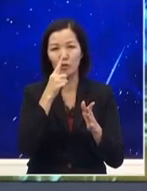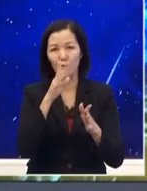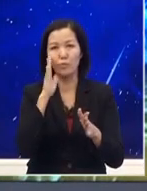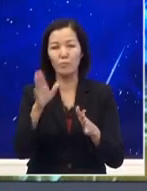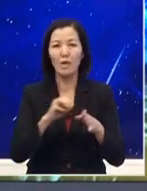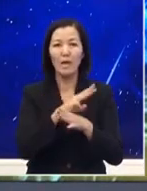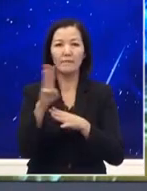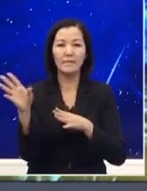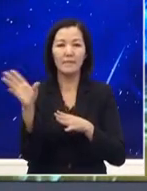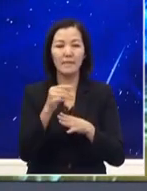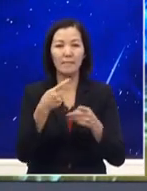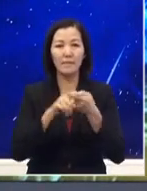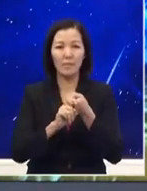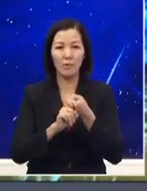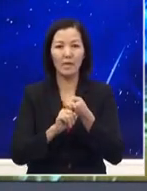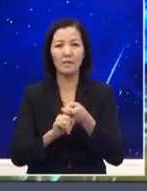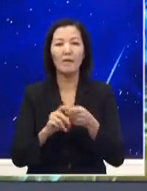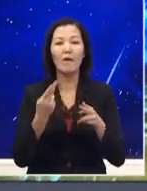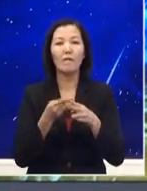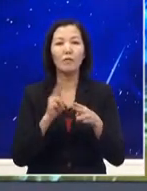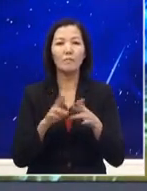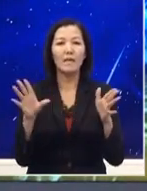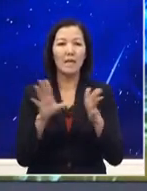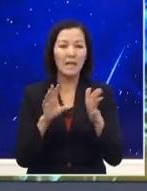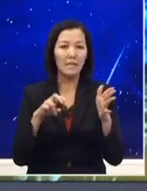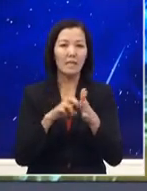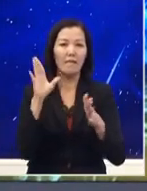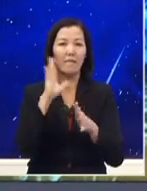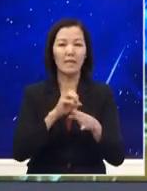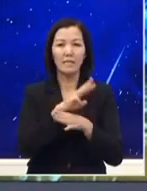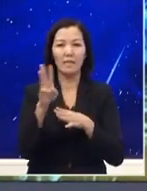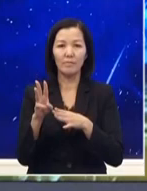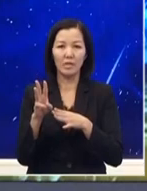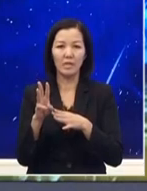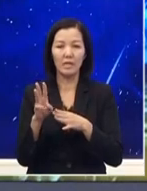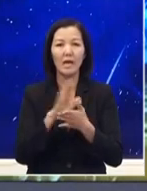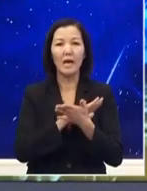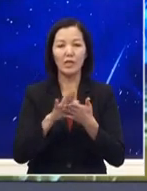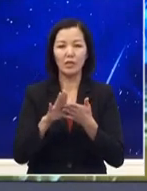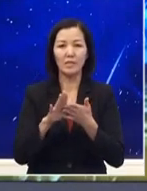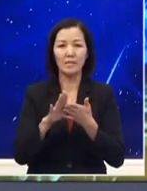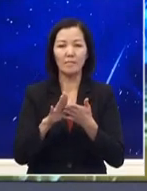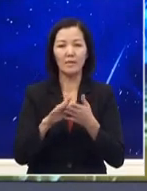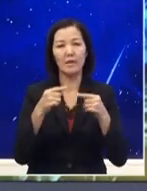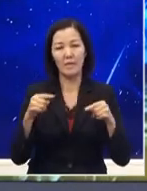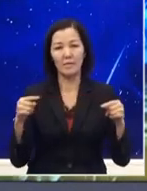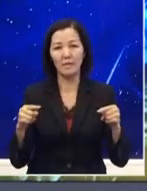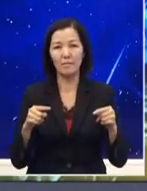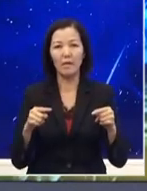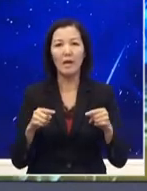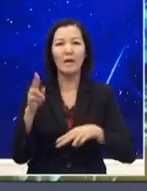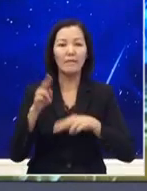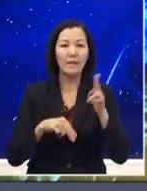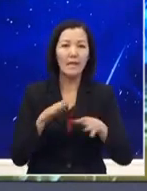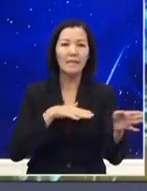будет обеспечено всеми коммуникациями, в том числе электроэнергией, водоснабжением, канализационными и очистными сетями. На